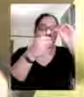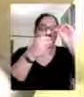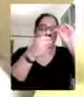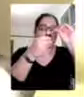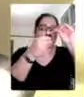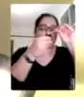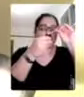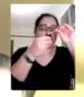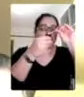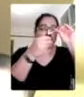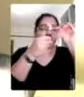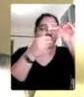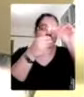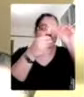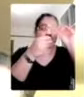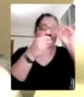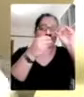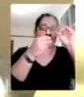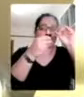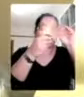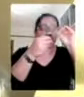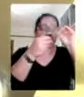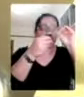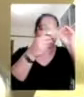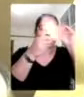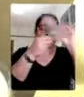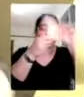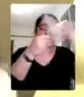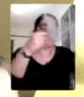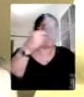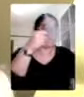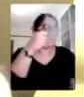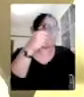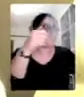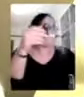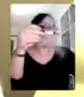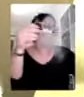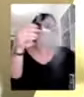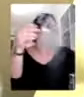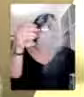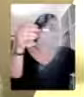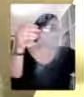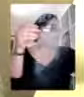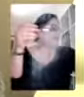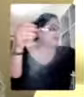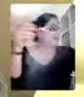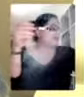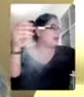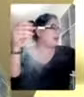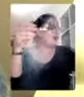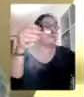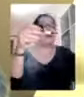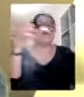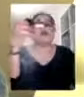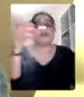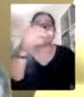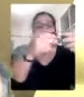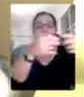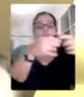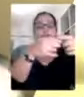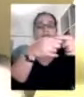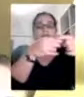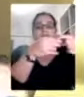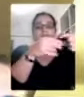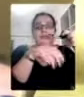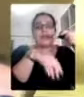Yalnız konuşmaktan yine içemedik. Sürekli sönüyor değil mi? Hem muhabbet edip hem şey içmeye yaramıyor bu. Pipo Ya içmeye öyle bir